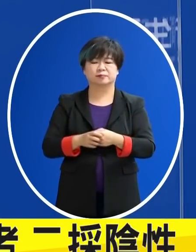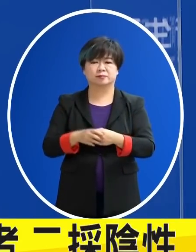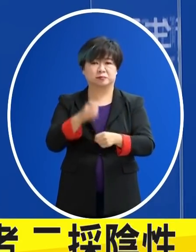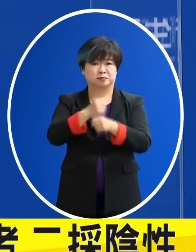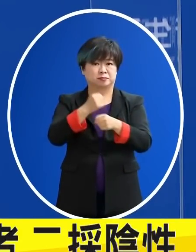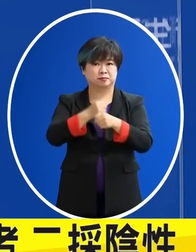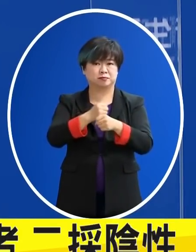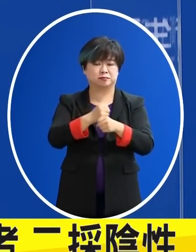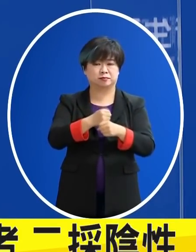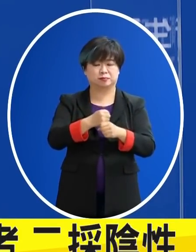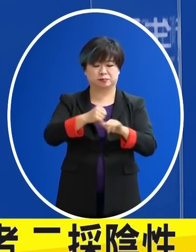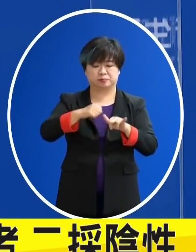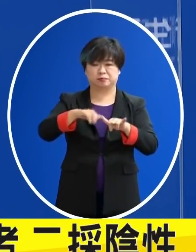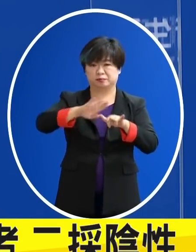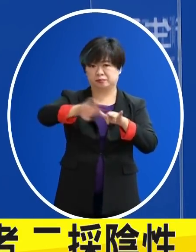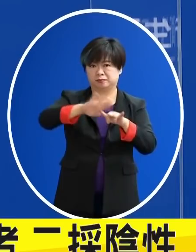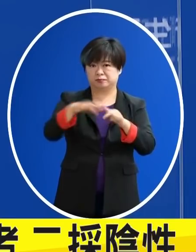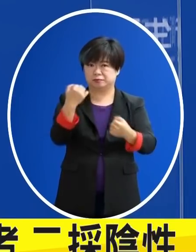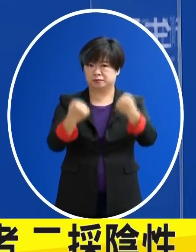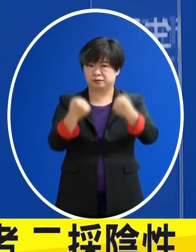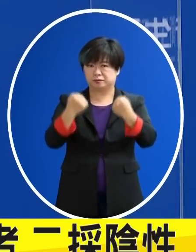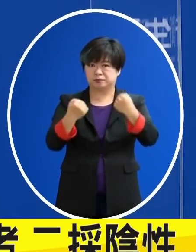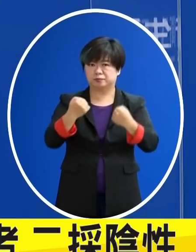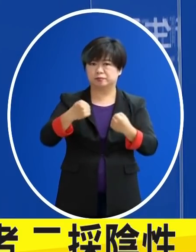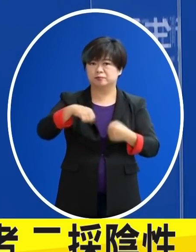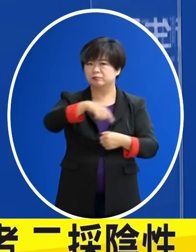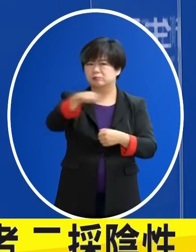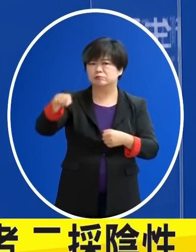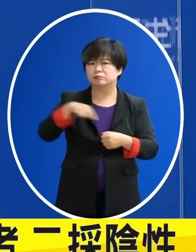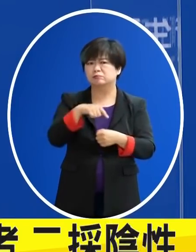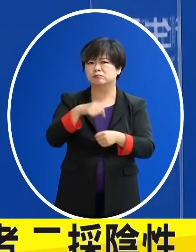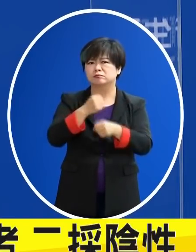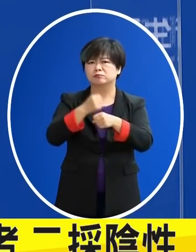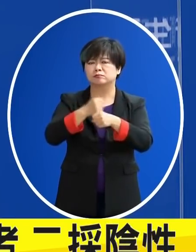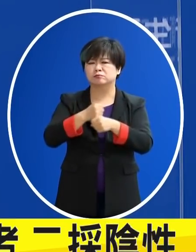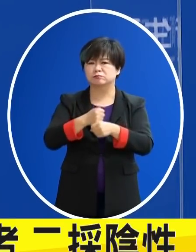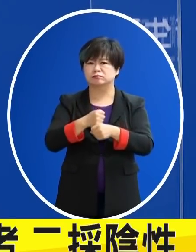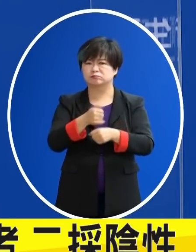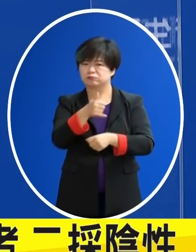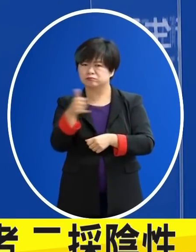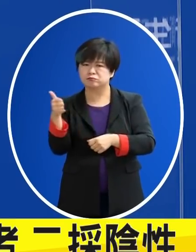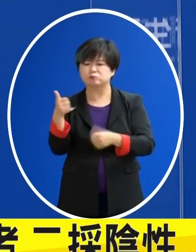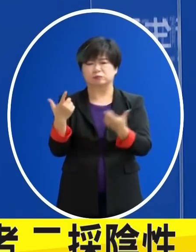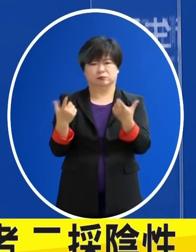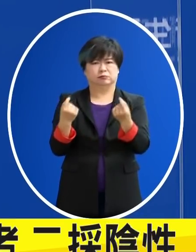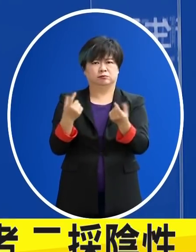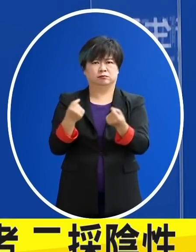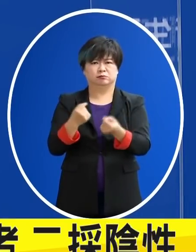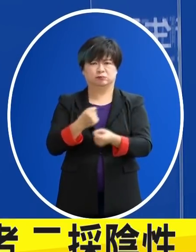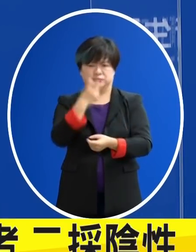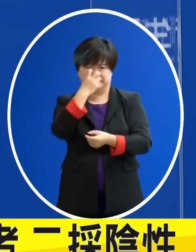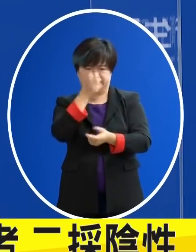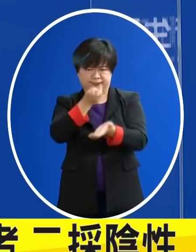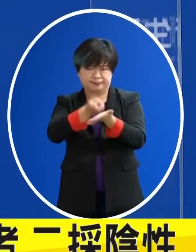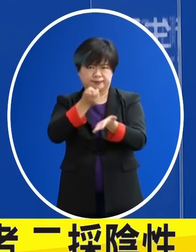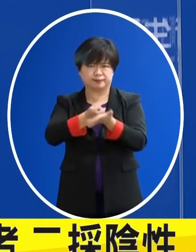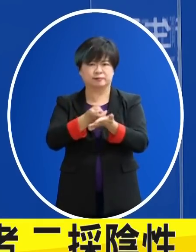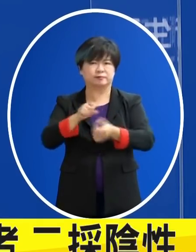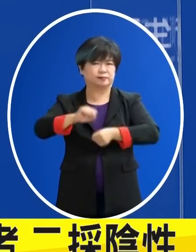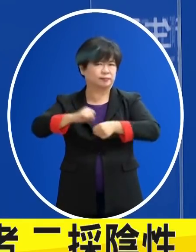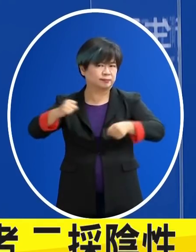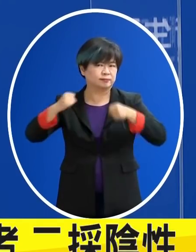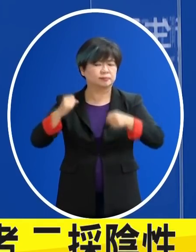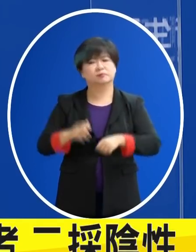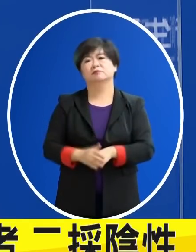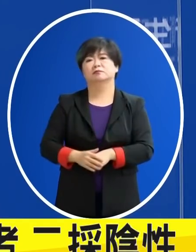的在前舱的部分，也必须要做一些这个监督上的这个落实跟强化。所以我们现在有